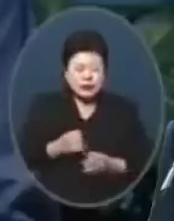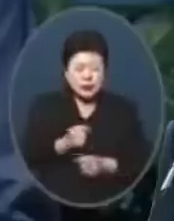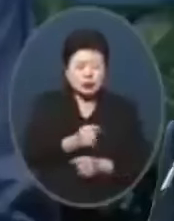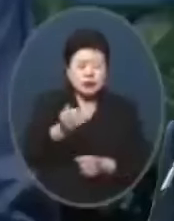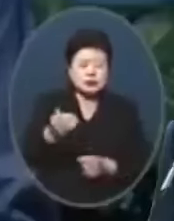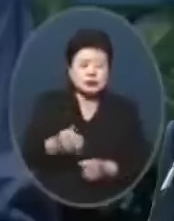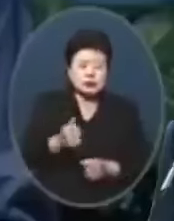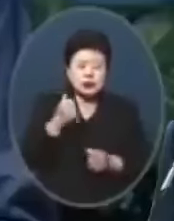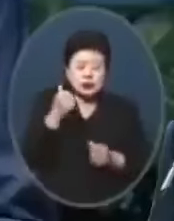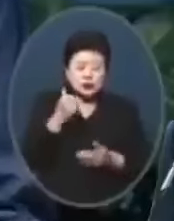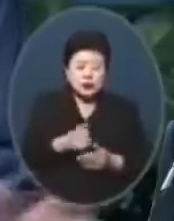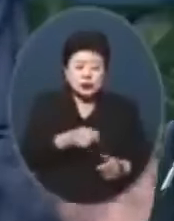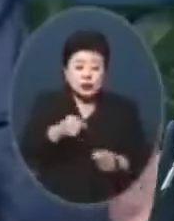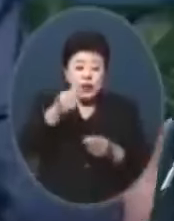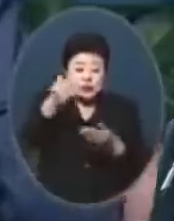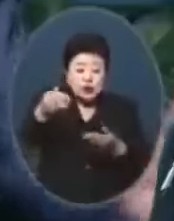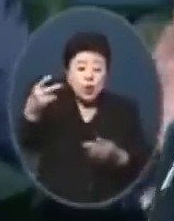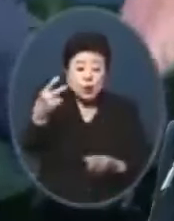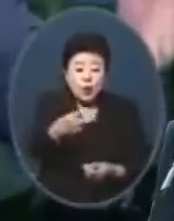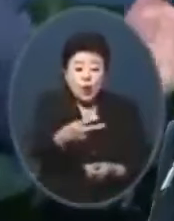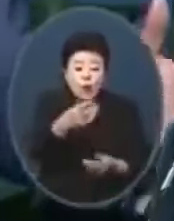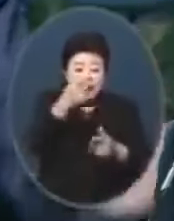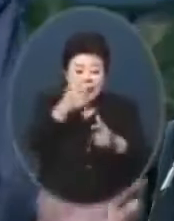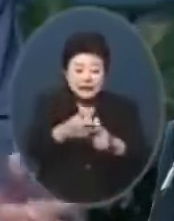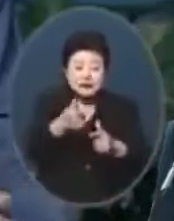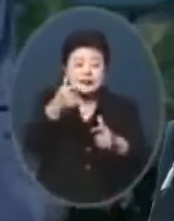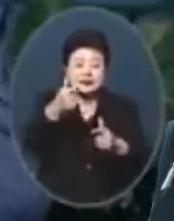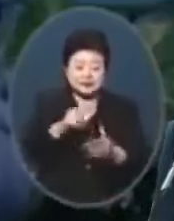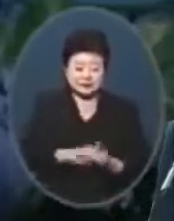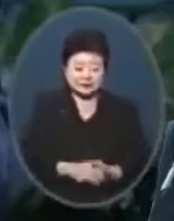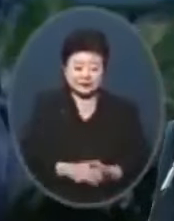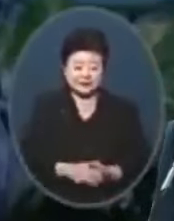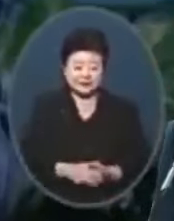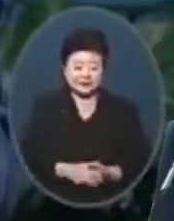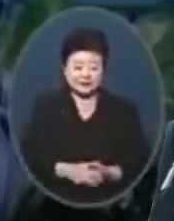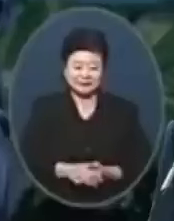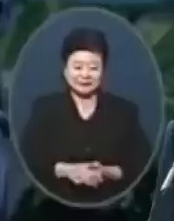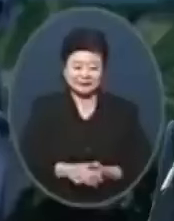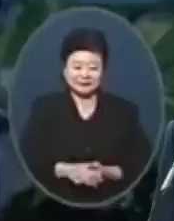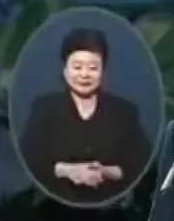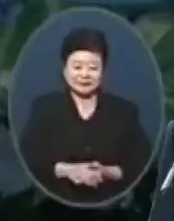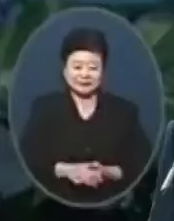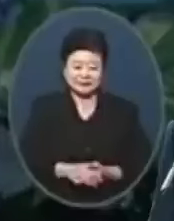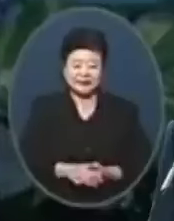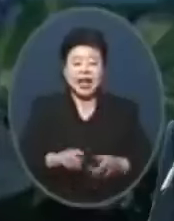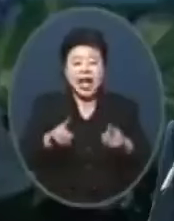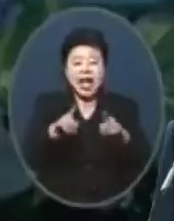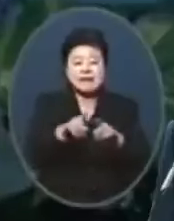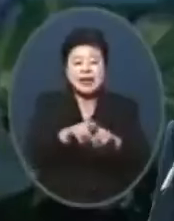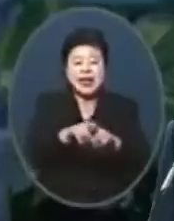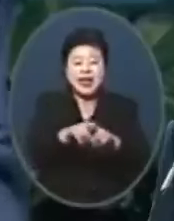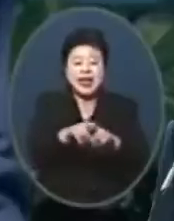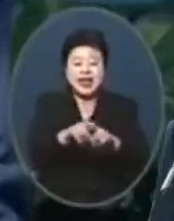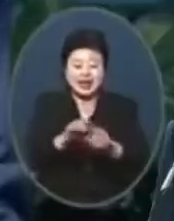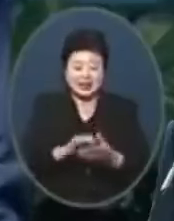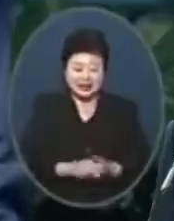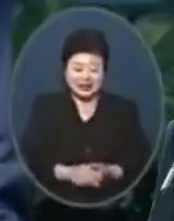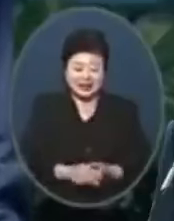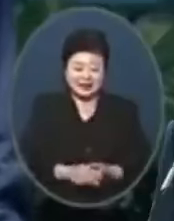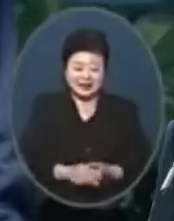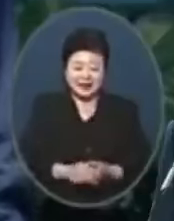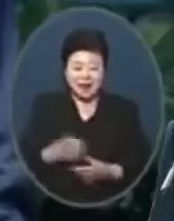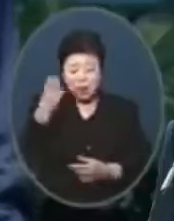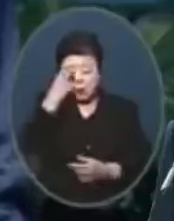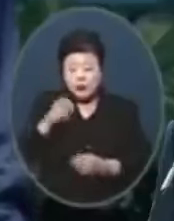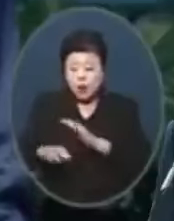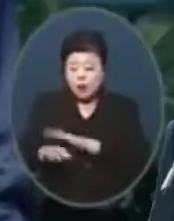죄에서 끌어내실 것 아니라 예수님 성천할 때 같이 성천해서 예수님이 하나님 보좌